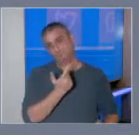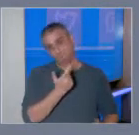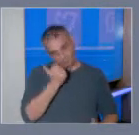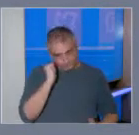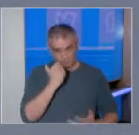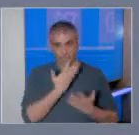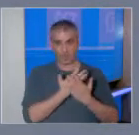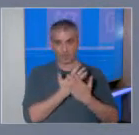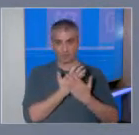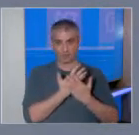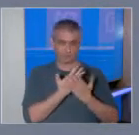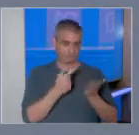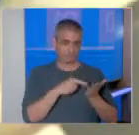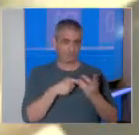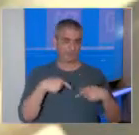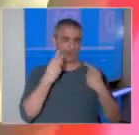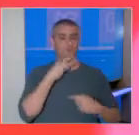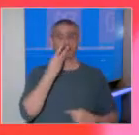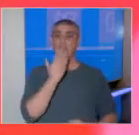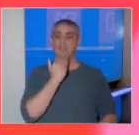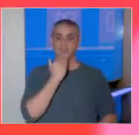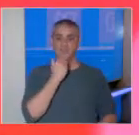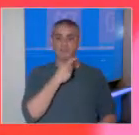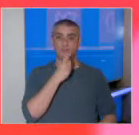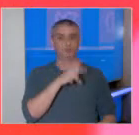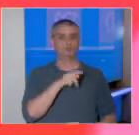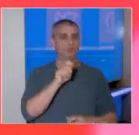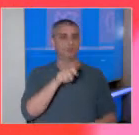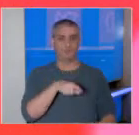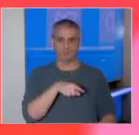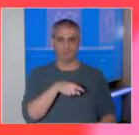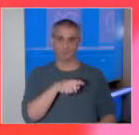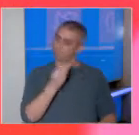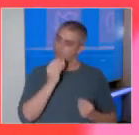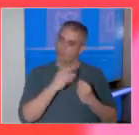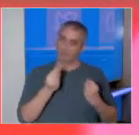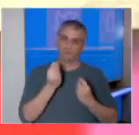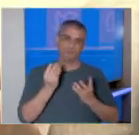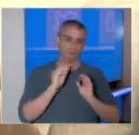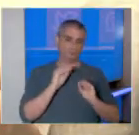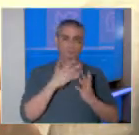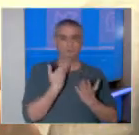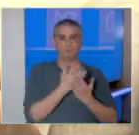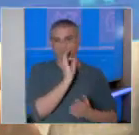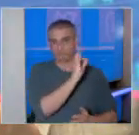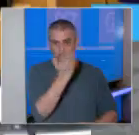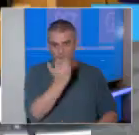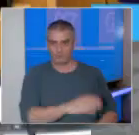אתמול הוא הוכיח לנו את זה לרגל יום השפה העברית, יש בכנסת עוד מי שנעזר בעצתו.